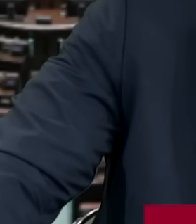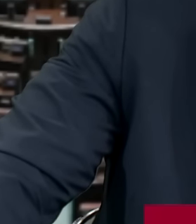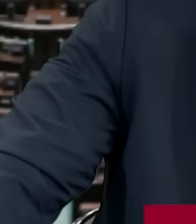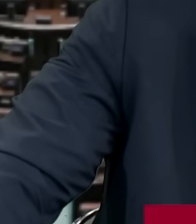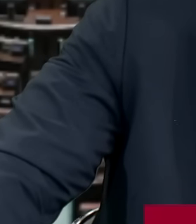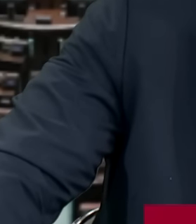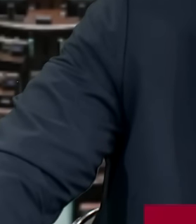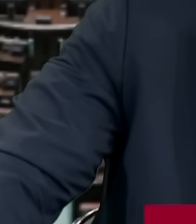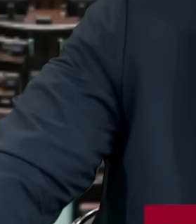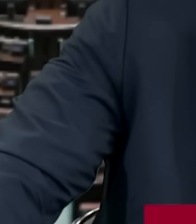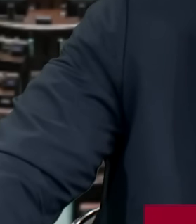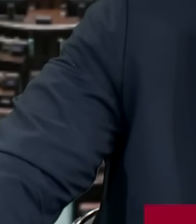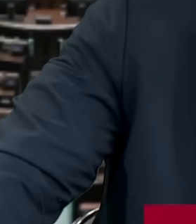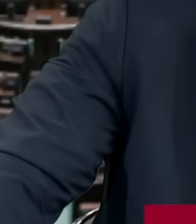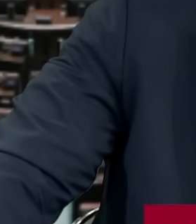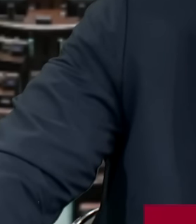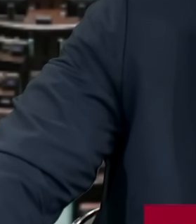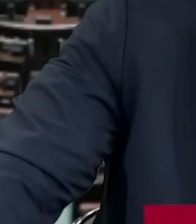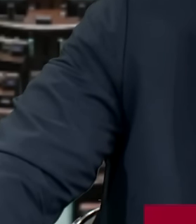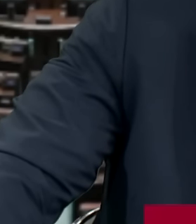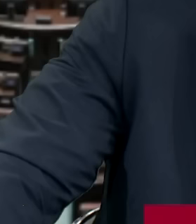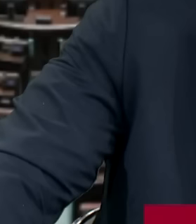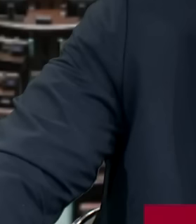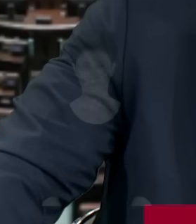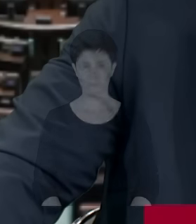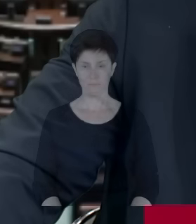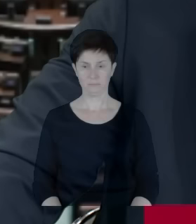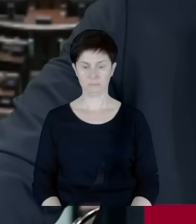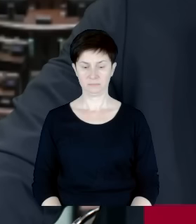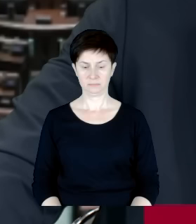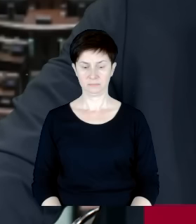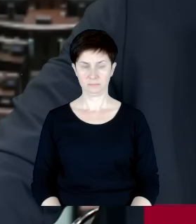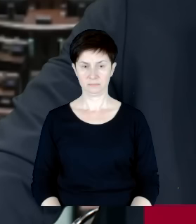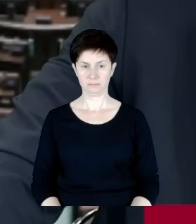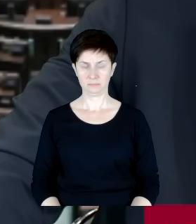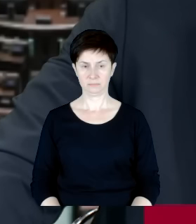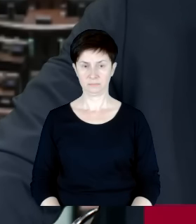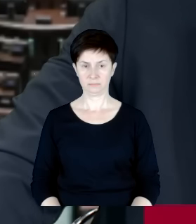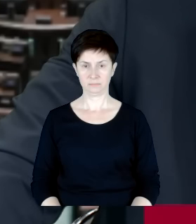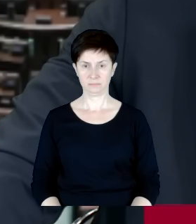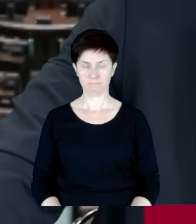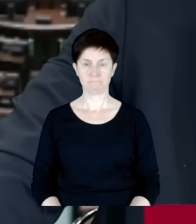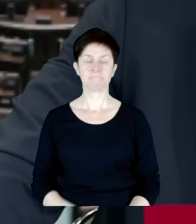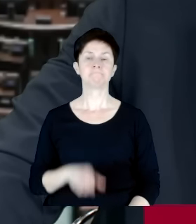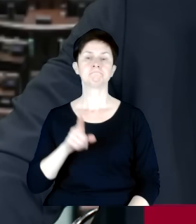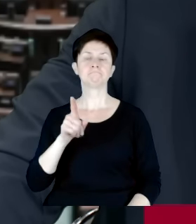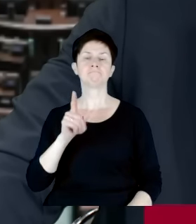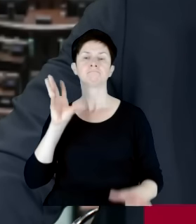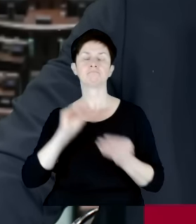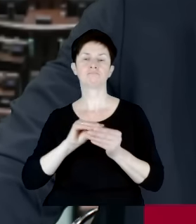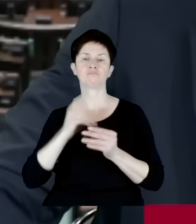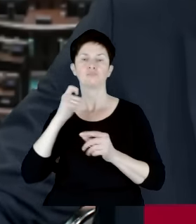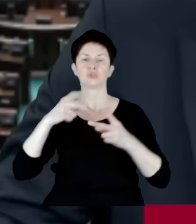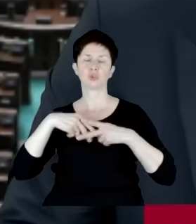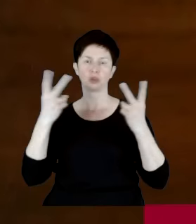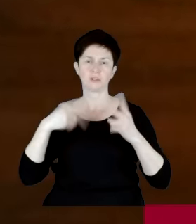100 obietnic, no to okazuje się, że no to jest taki test oblany. To jest kłopot dla Donalda